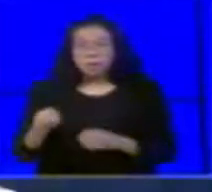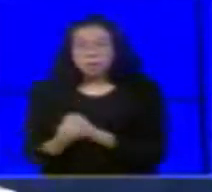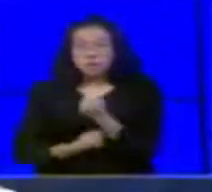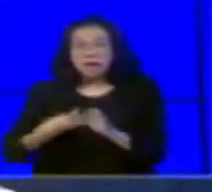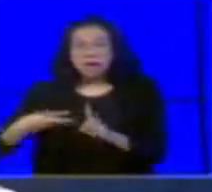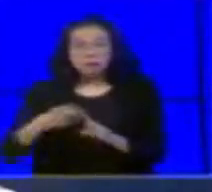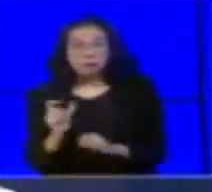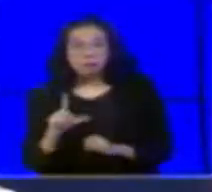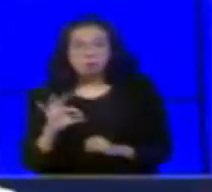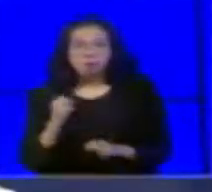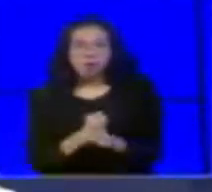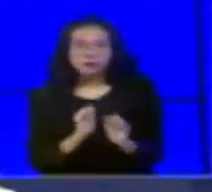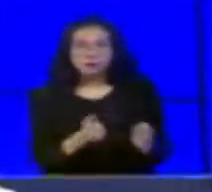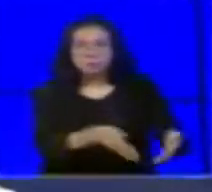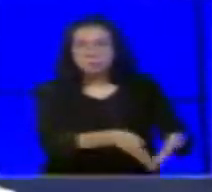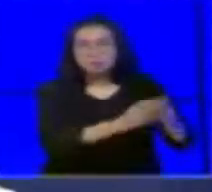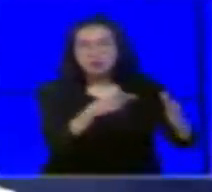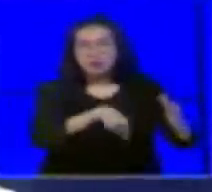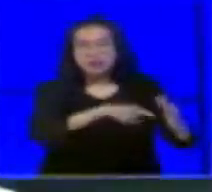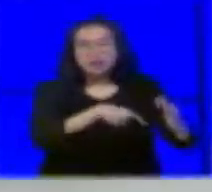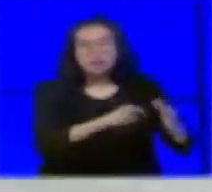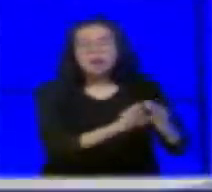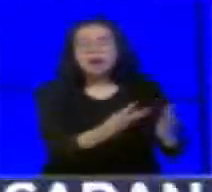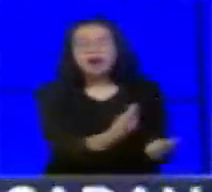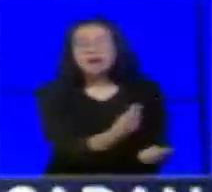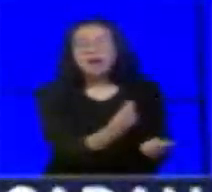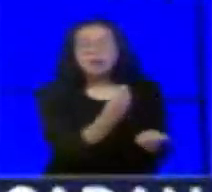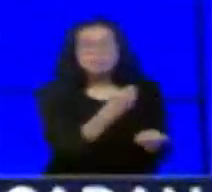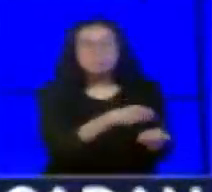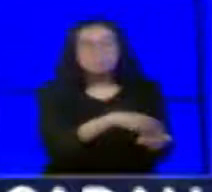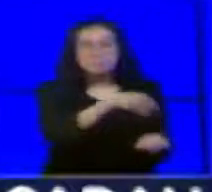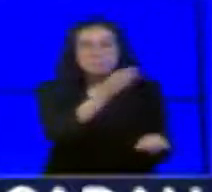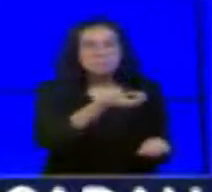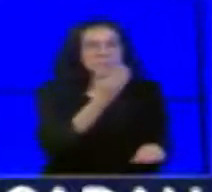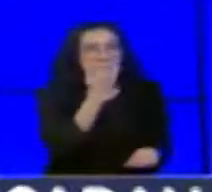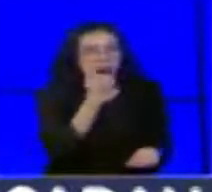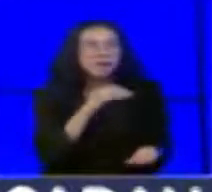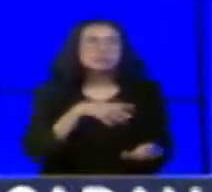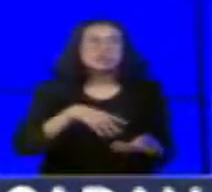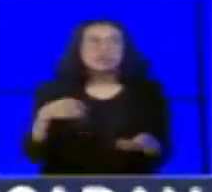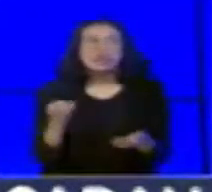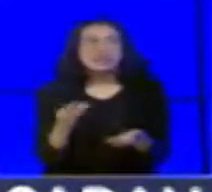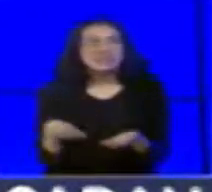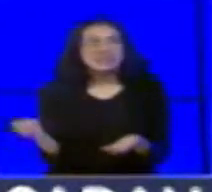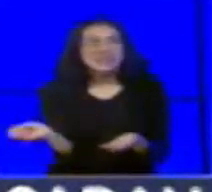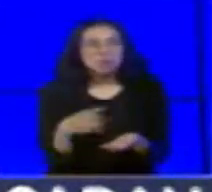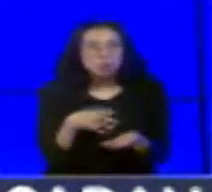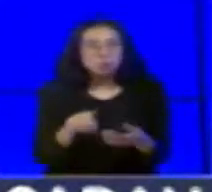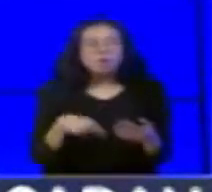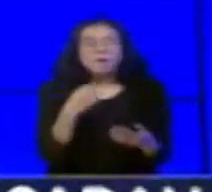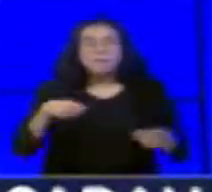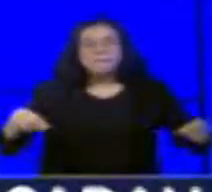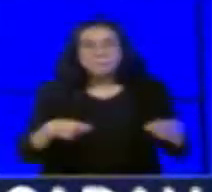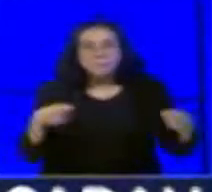medium dengan harga yang murah serta gula dan beberapa bahan pokok lainnya seperti terigu serta minyak goreng. Operasi pasar